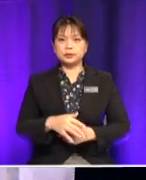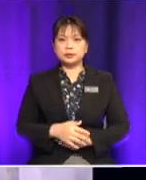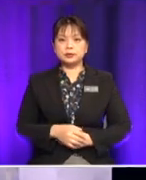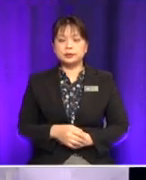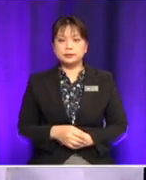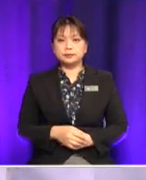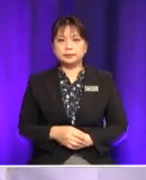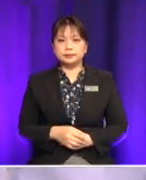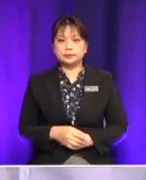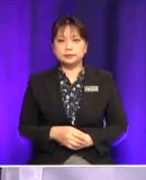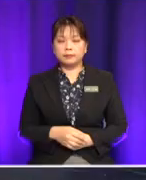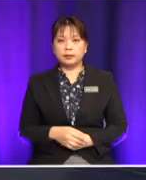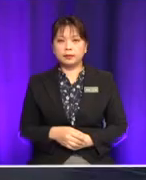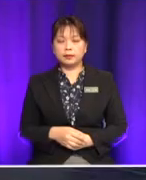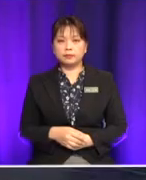kemudian